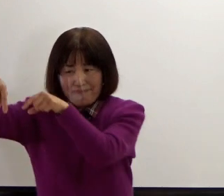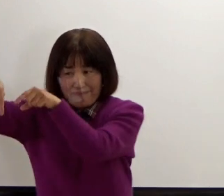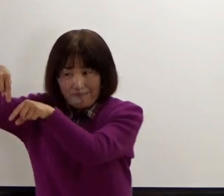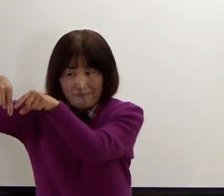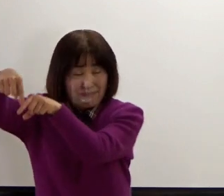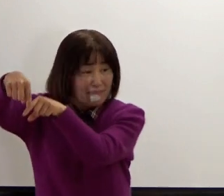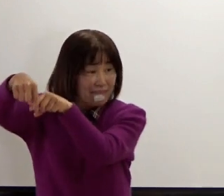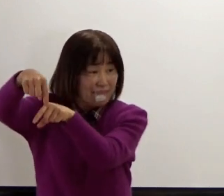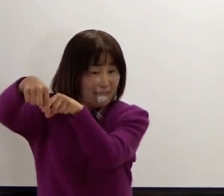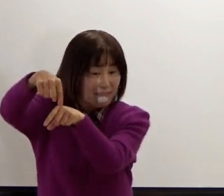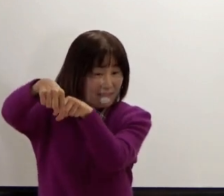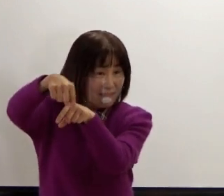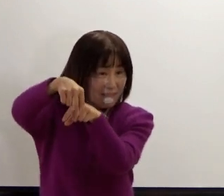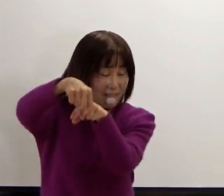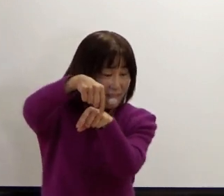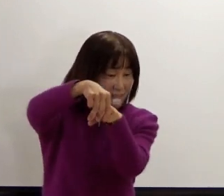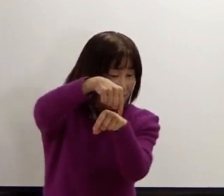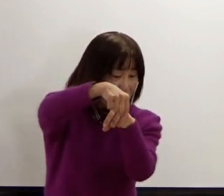でどうしたのということで、